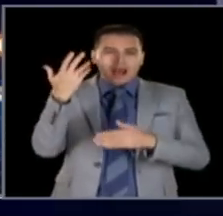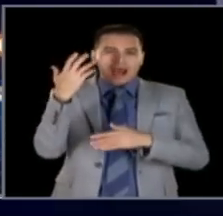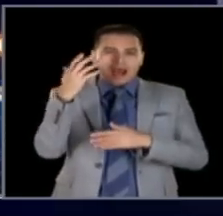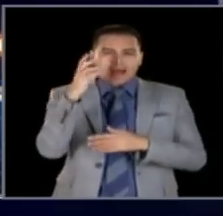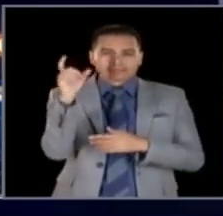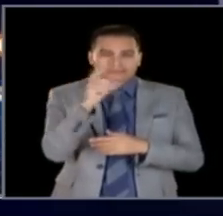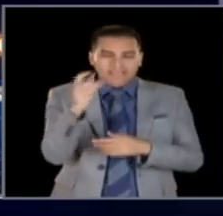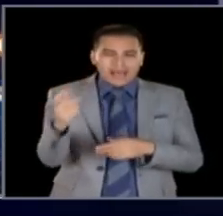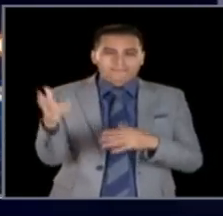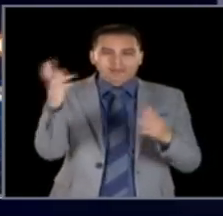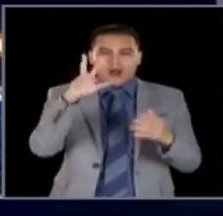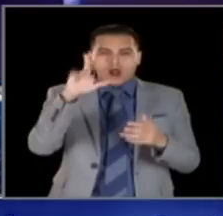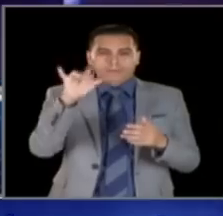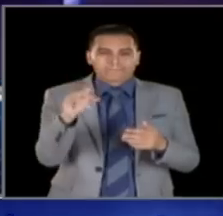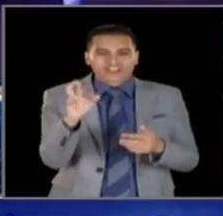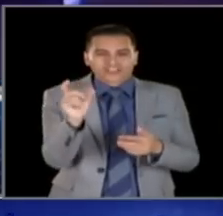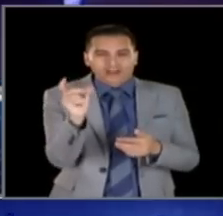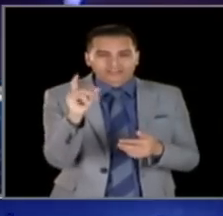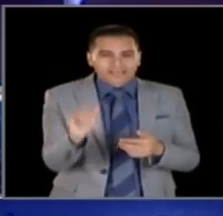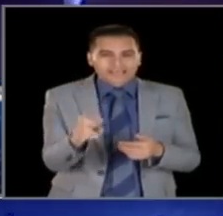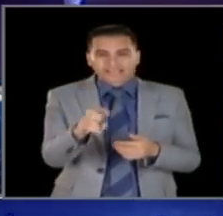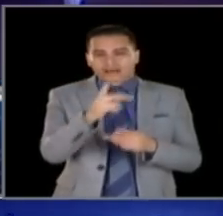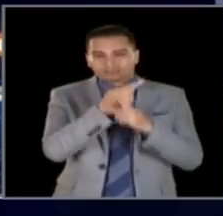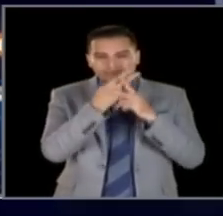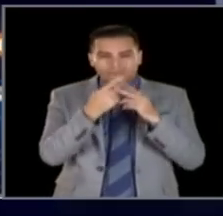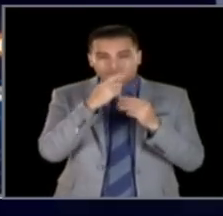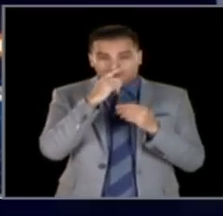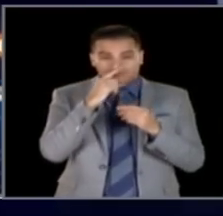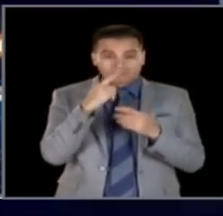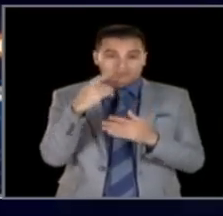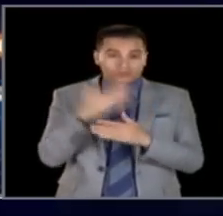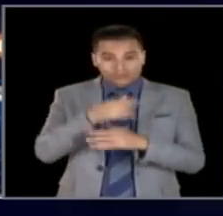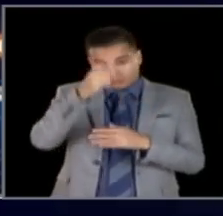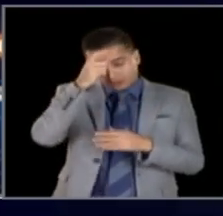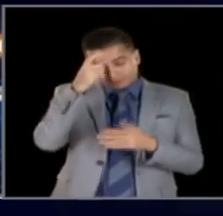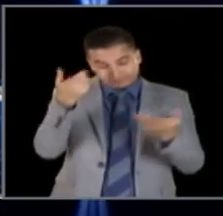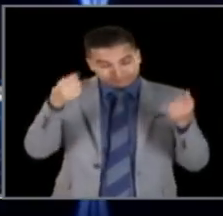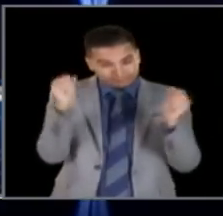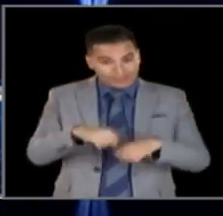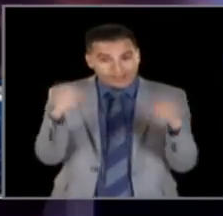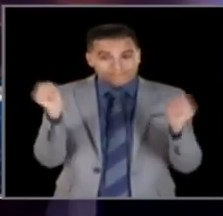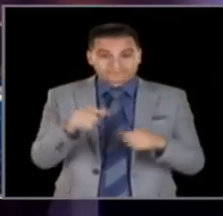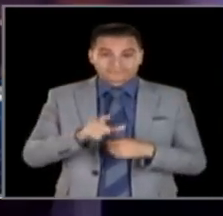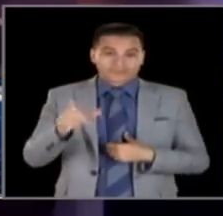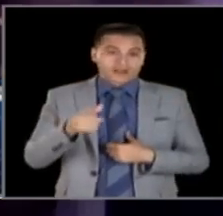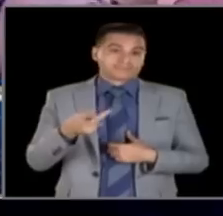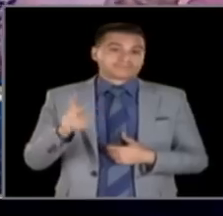والإسلامية. إسلام جابر، إجابتك. تركيا. يا محظوظ، إجابة صحيحة.